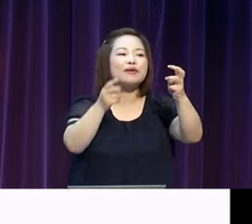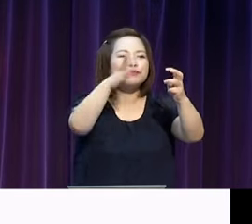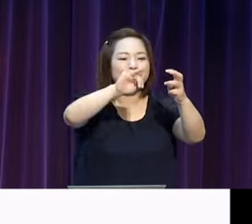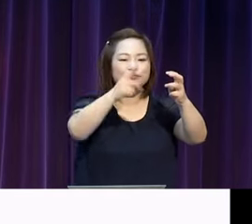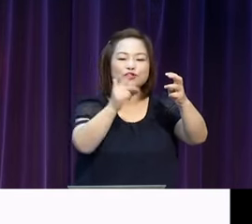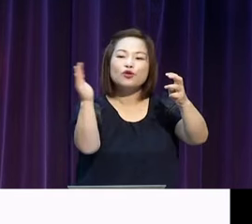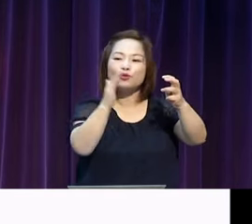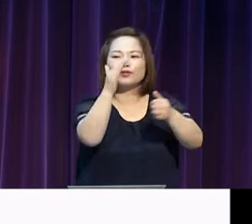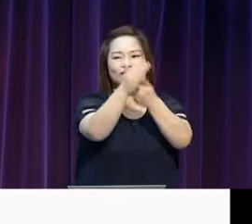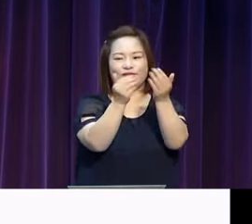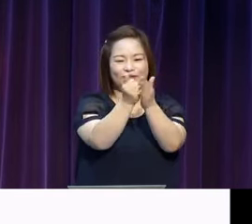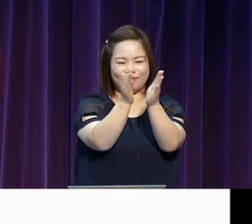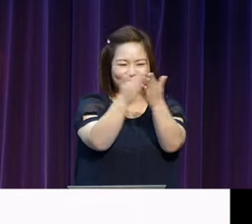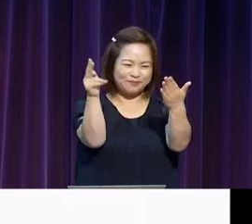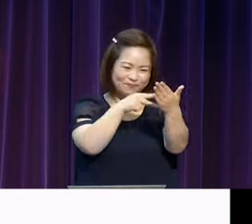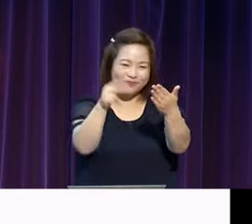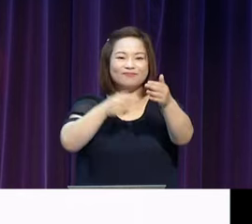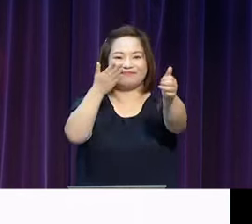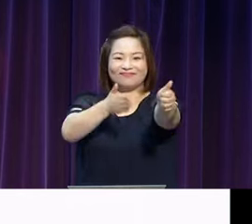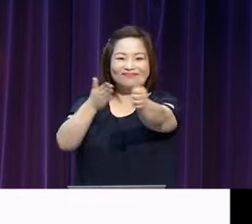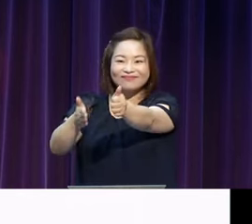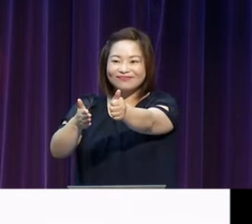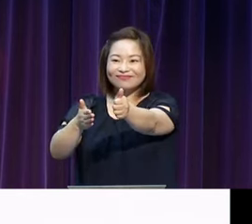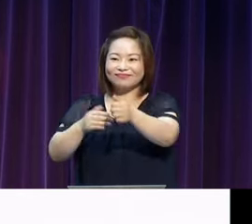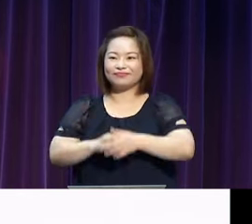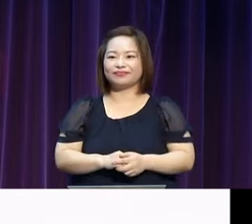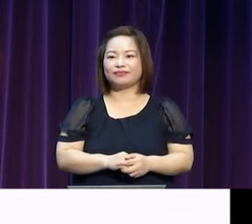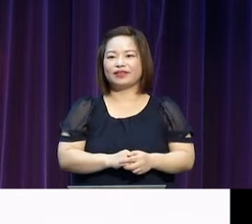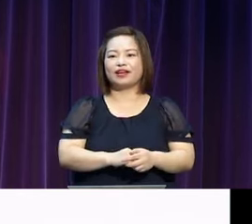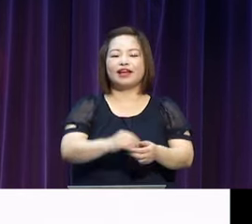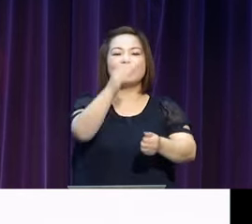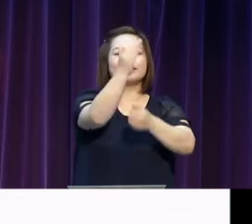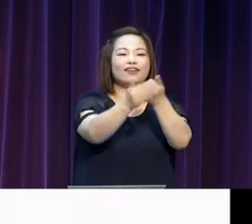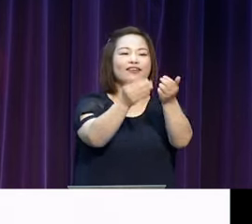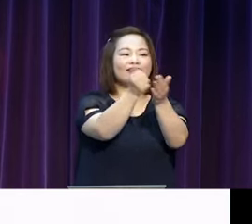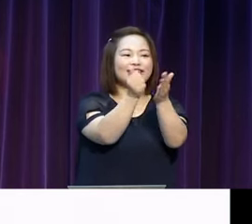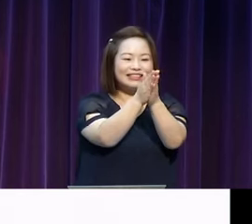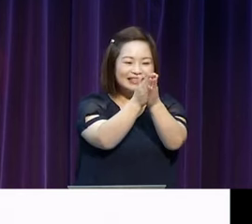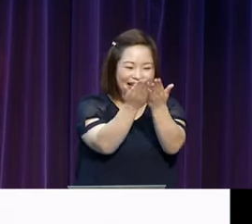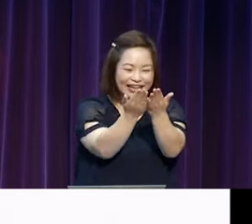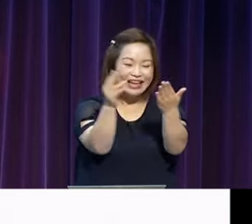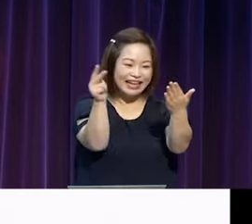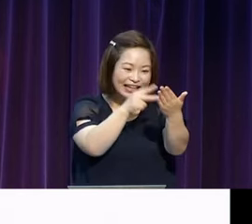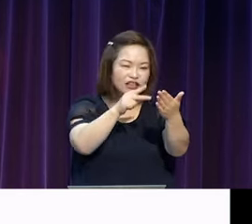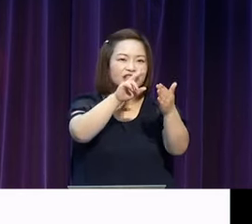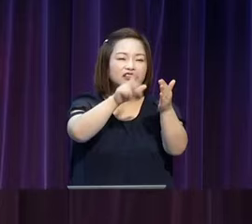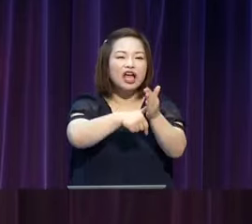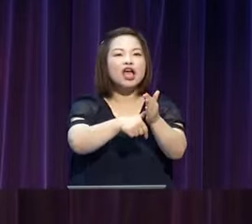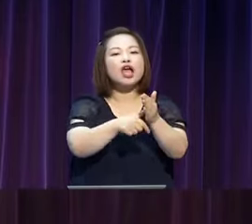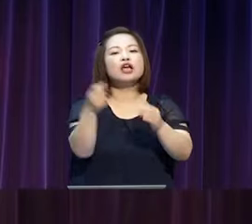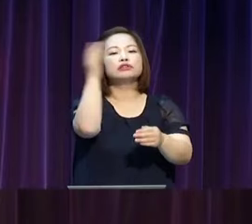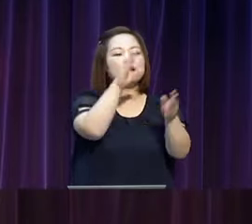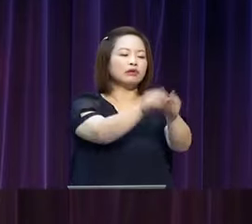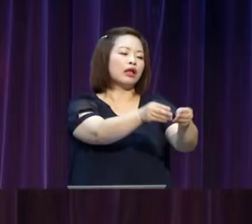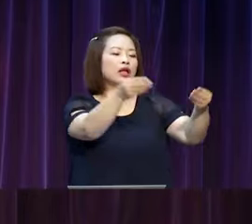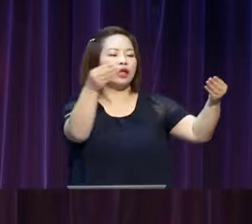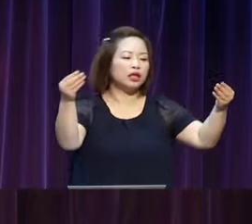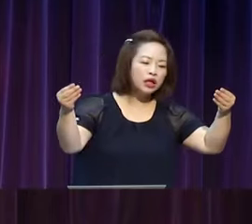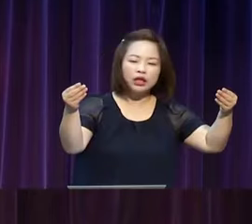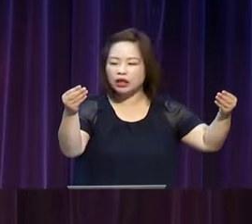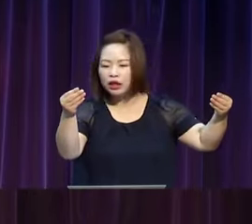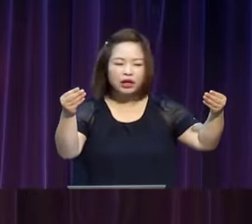정도는 꼭 읽으셔야 돼요. 근데 성경을 읽으실 때 내 눈을 열어서 주의